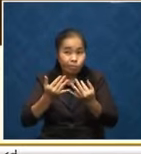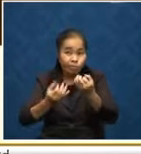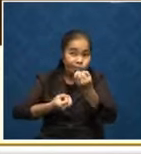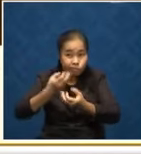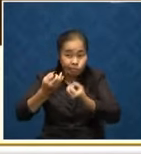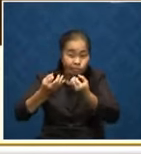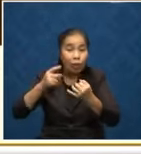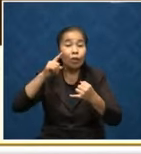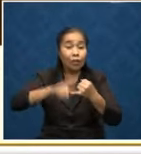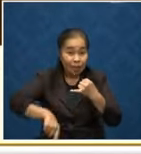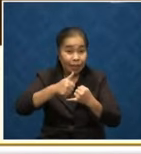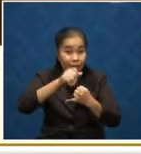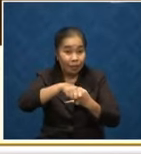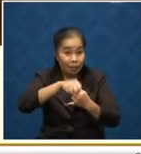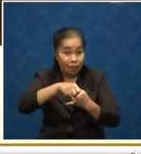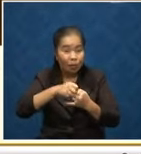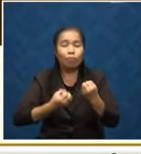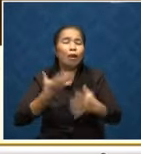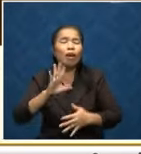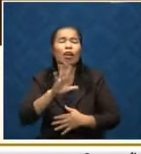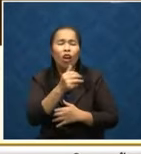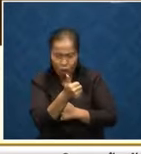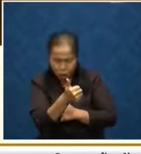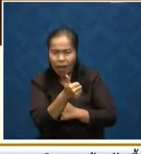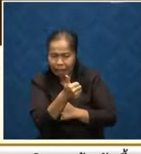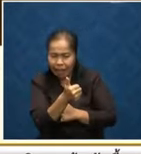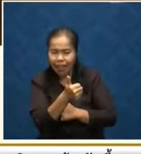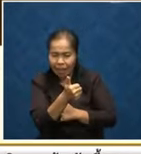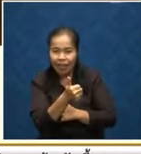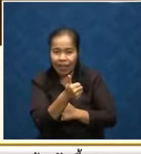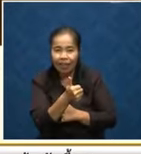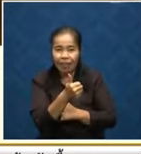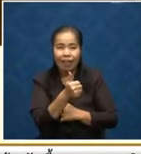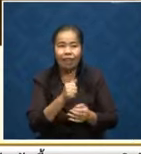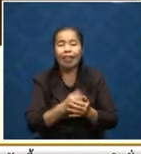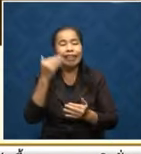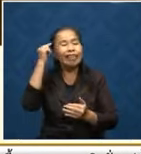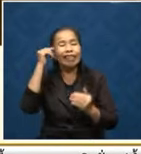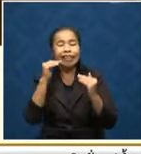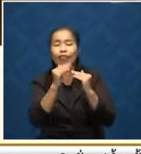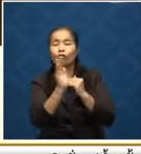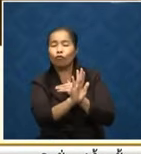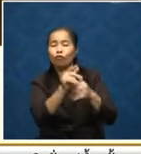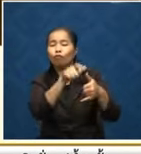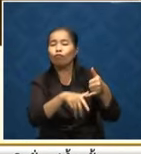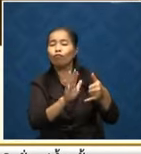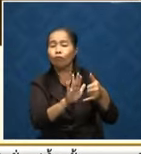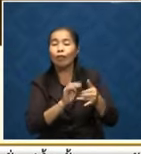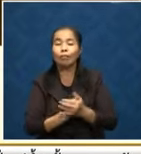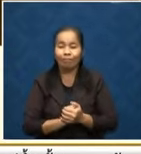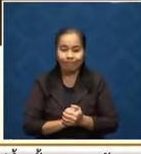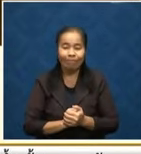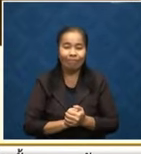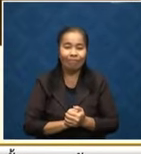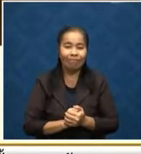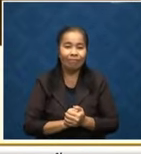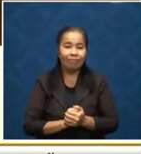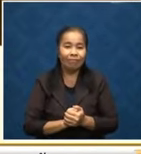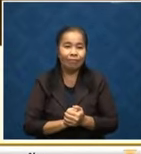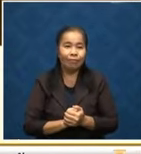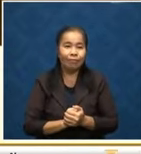ได้ครับแต่ท่านไม่แสดงเลยก็ได้ครับไม่เป็นไรถ้าตรงกับความคิดของท่านแล้วต่อไปครับท่